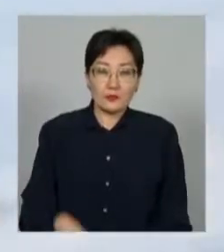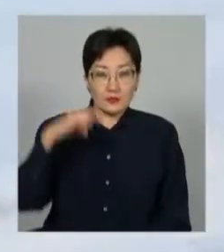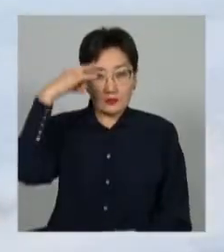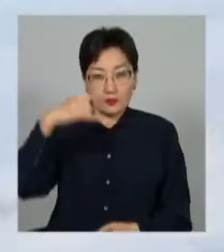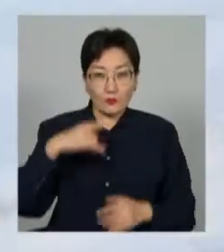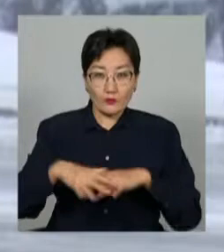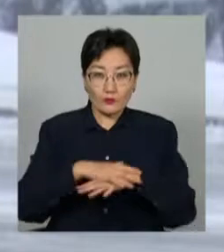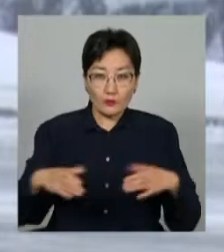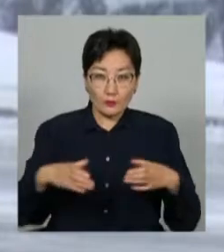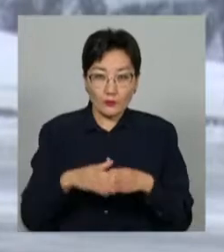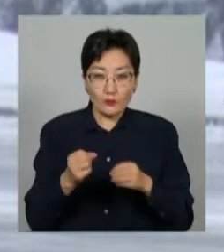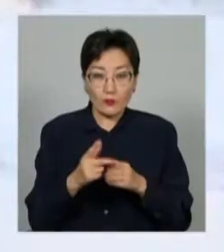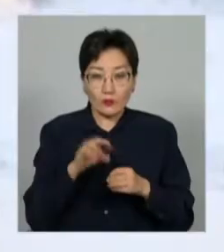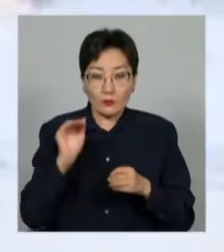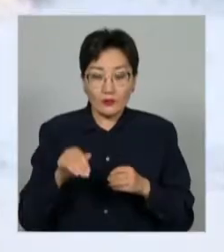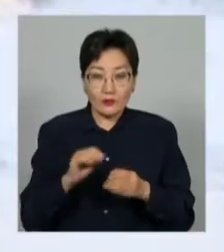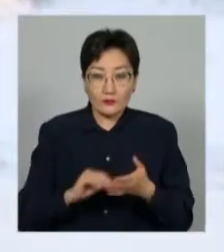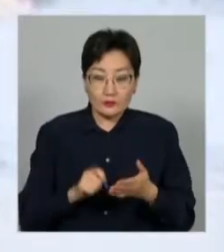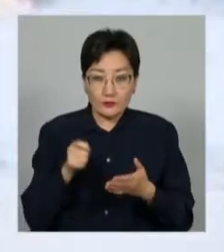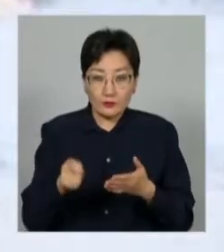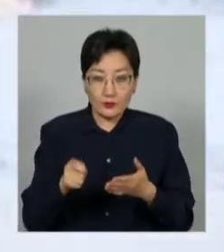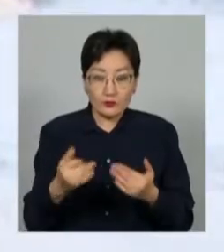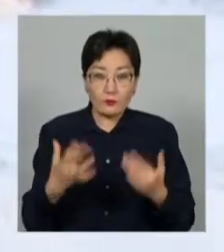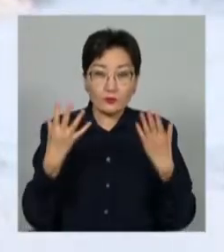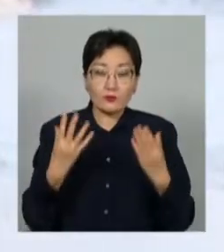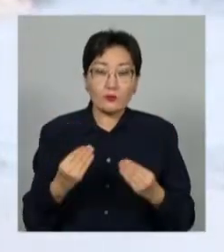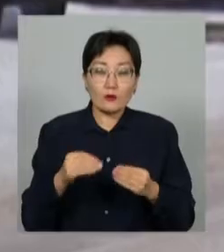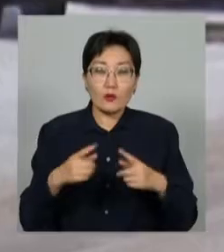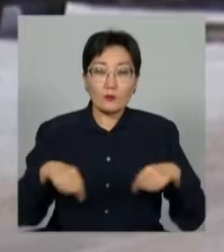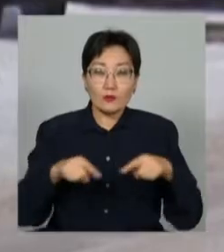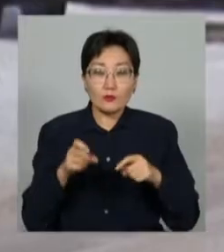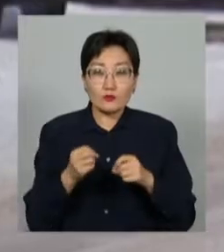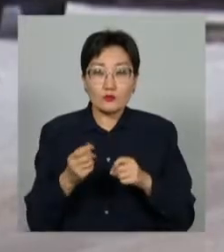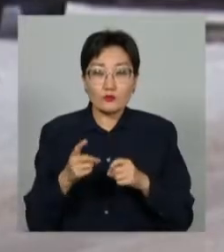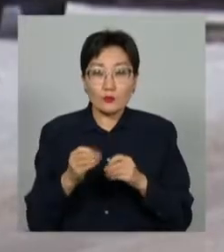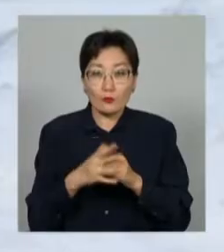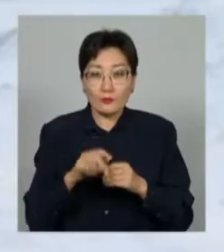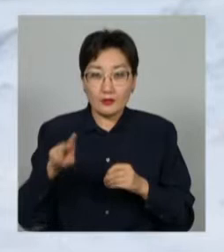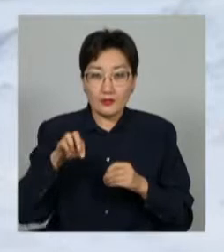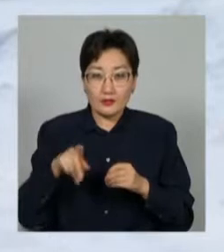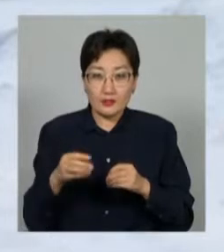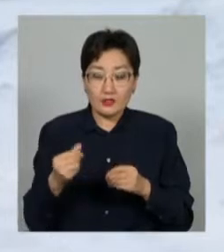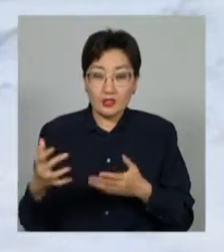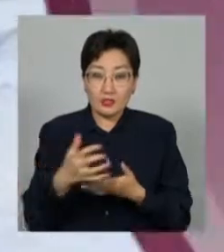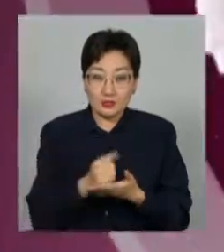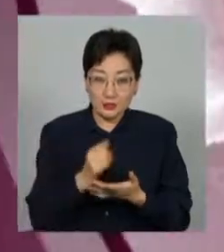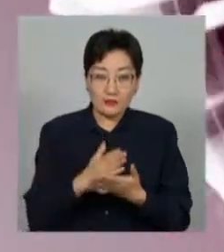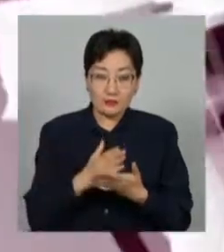Қазақстан халқына қорына 13 мыңнан астам өтініш келіп түскен. Бүгінгі таңда қорда 115 миллиард теңгеден астам қаражат